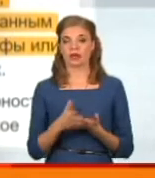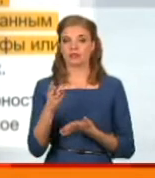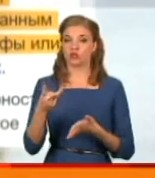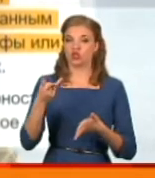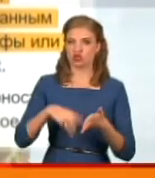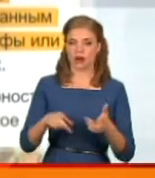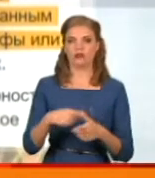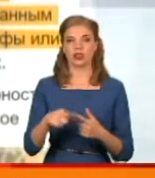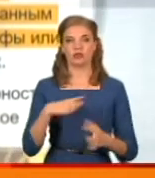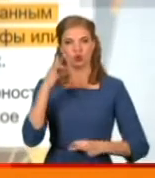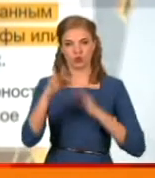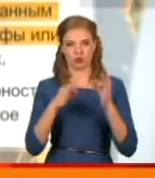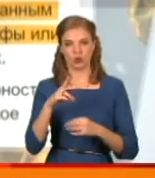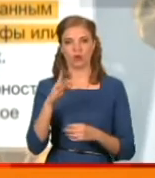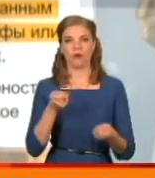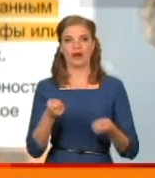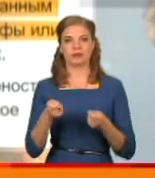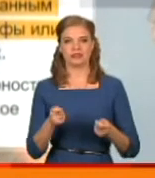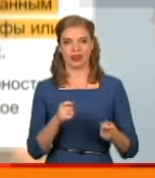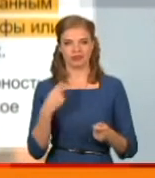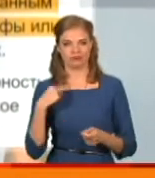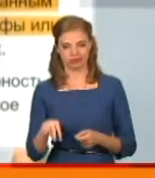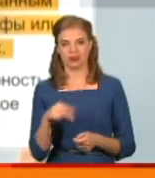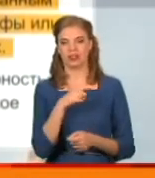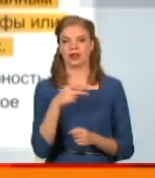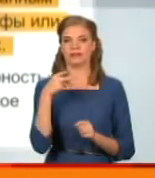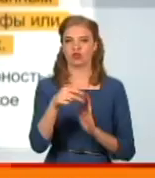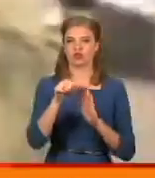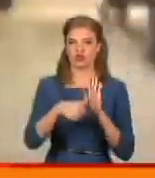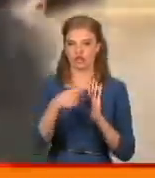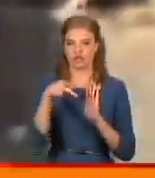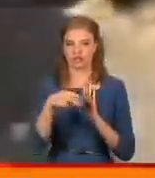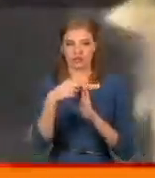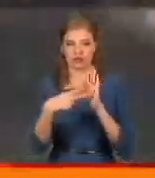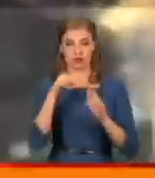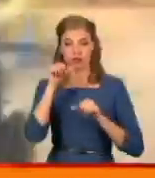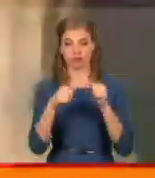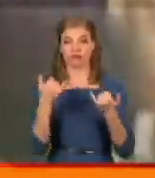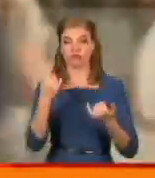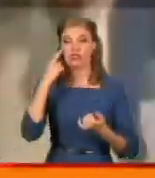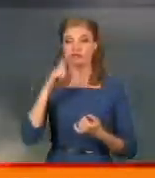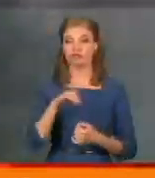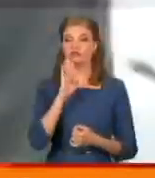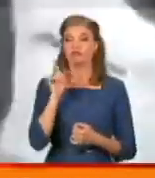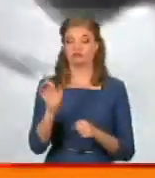або відсиділи сутки по адміністративним ділам в 2016-17 годах. Нині